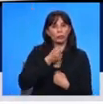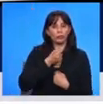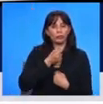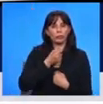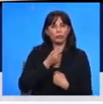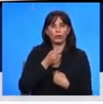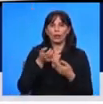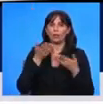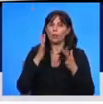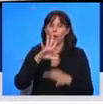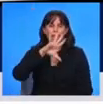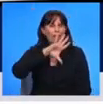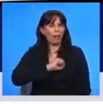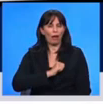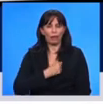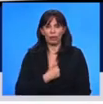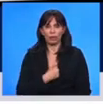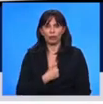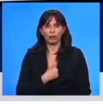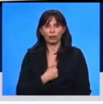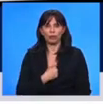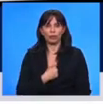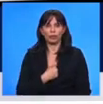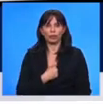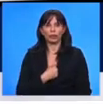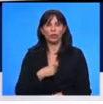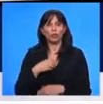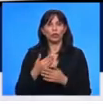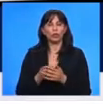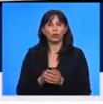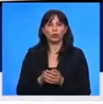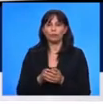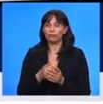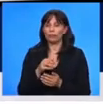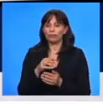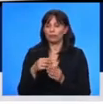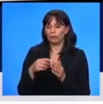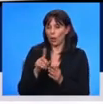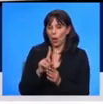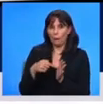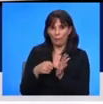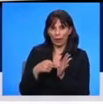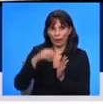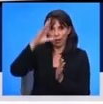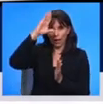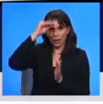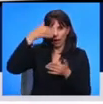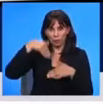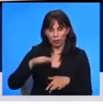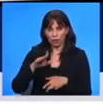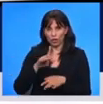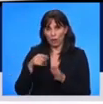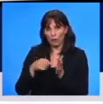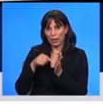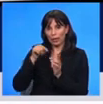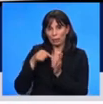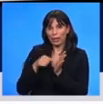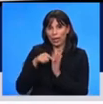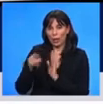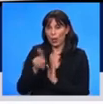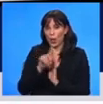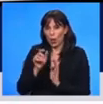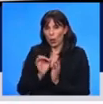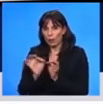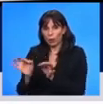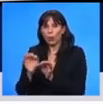ומאוד מאוד כאב לי שגם שבעצם, לא בגלל שהבן שלי בגללו לא ידיחו, אנחנו לא רוצים שידיחו, ממש לא,